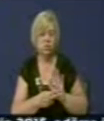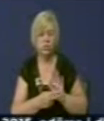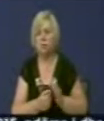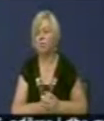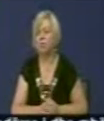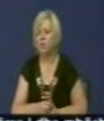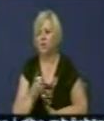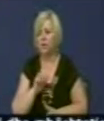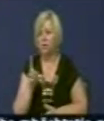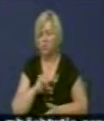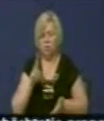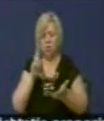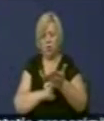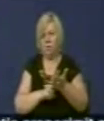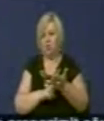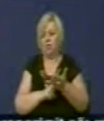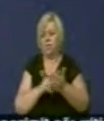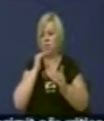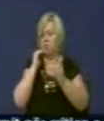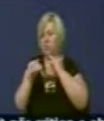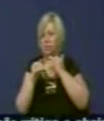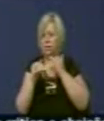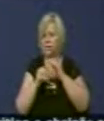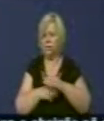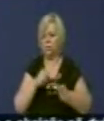sundim të ligjit. E treta është se